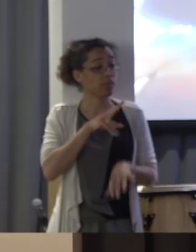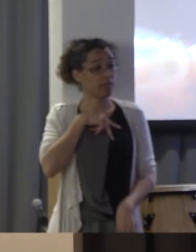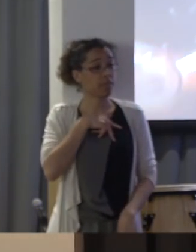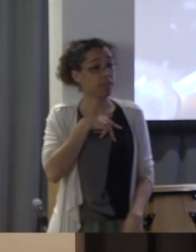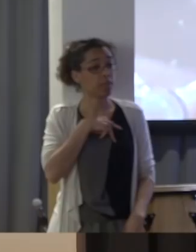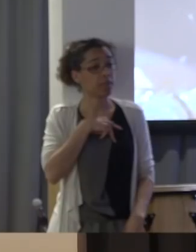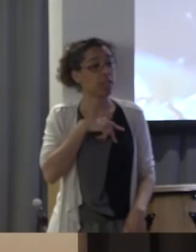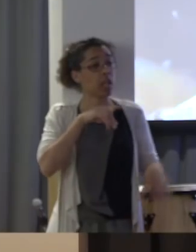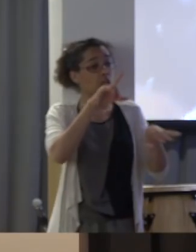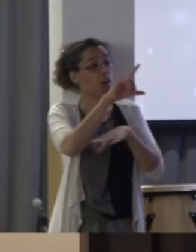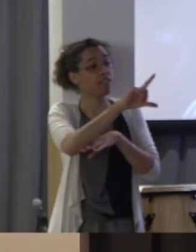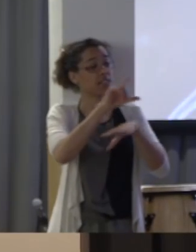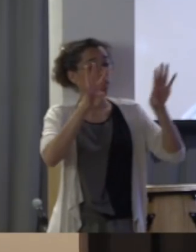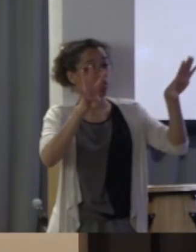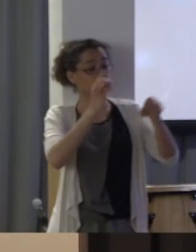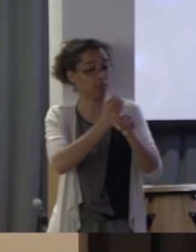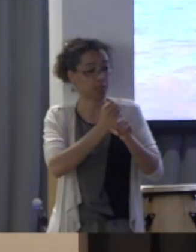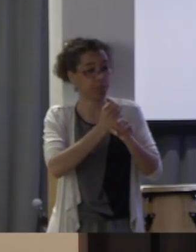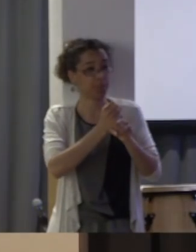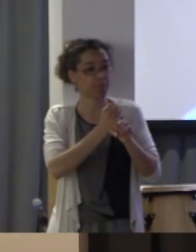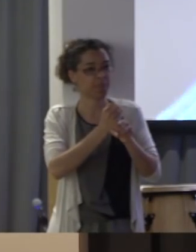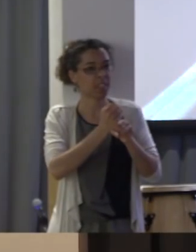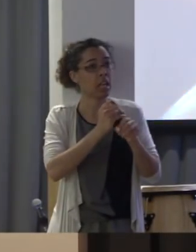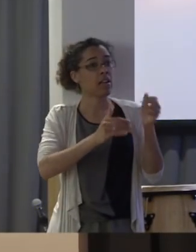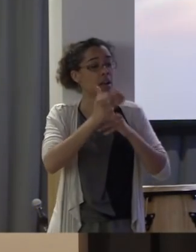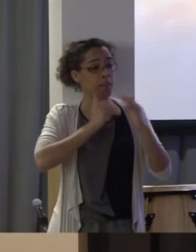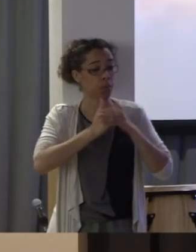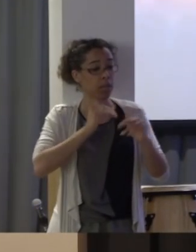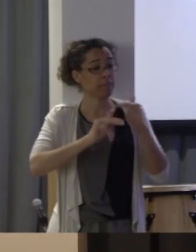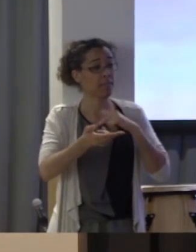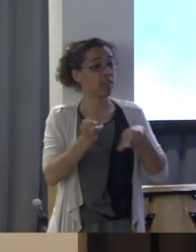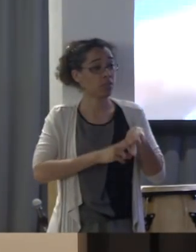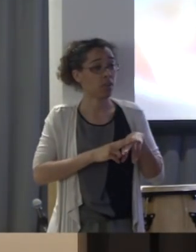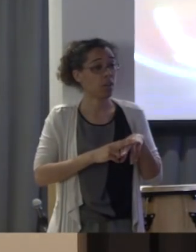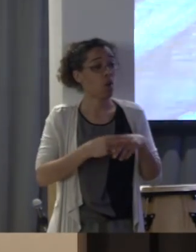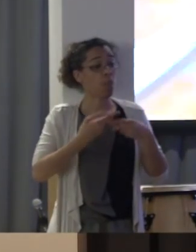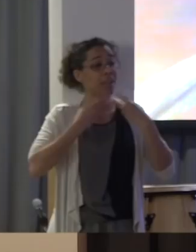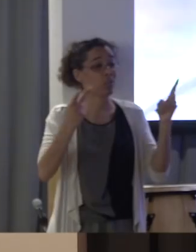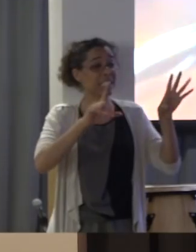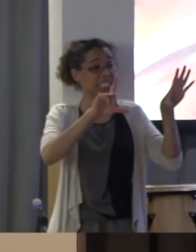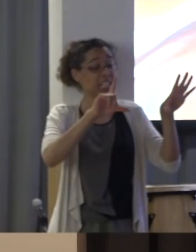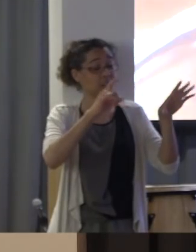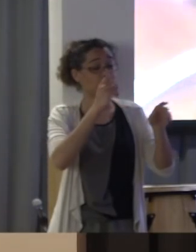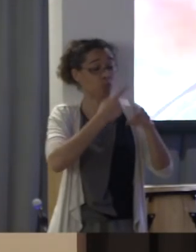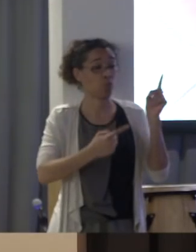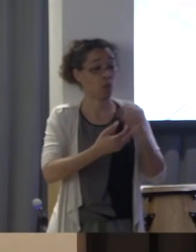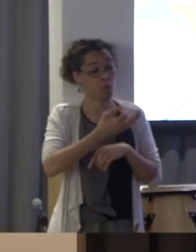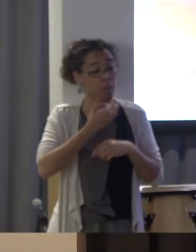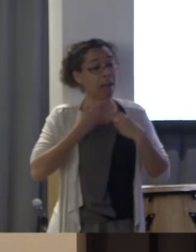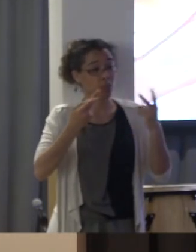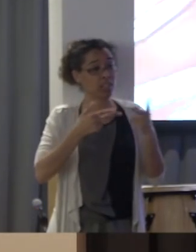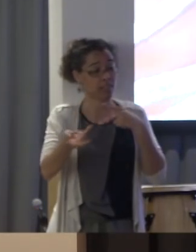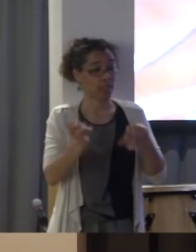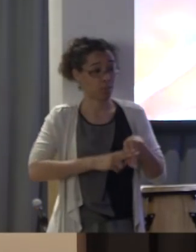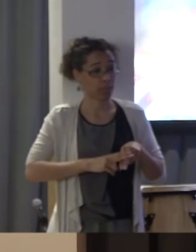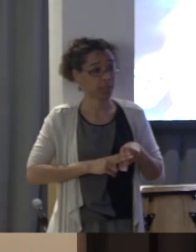En 29 ans, on m'a dit qu'elle va mourir 7 fois en 29 ans.